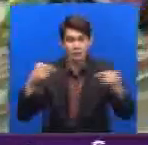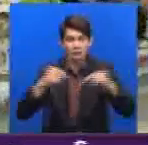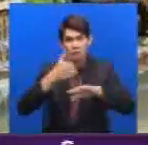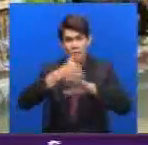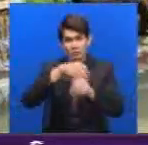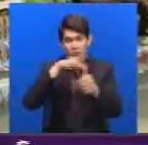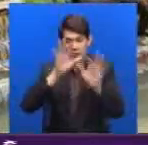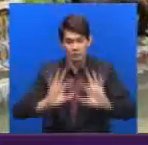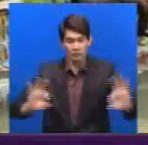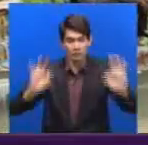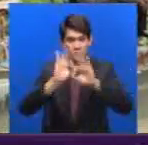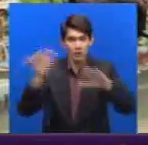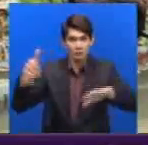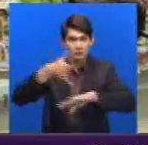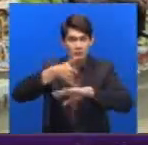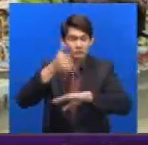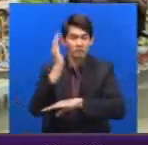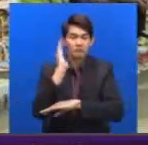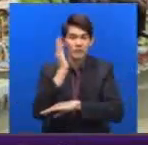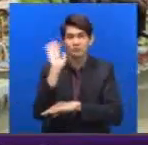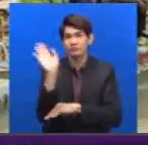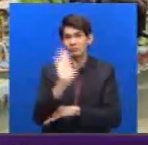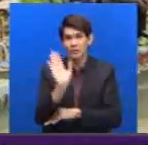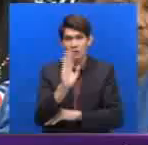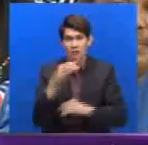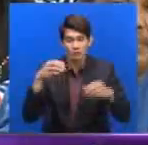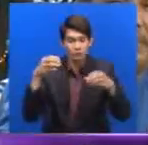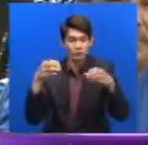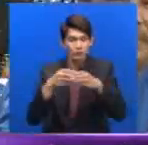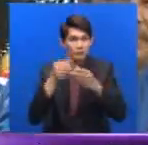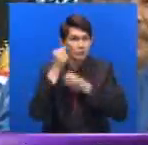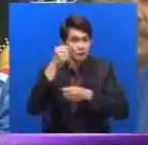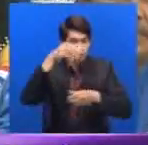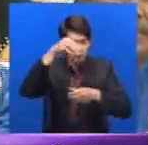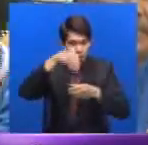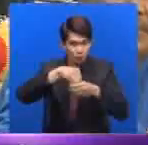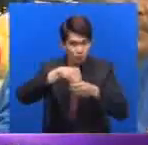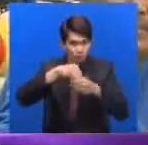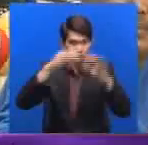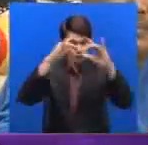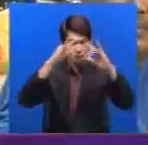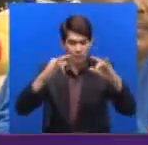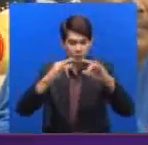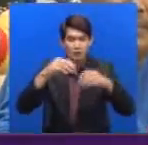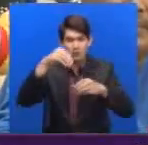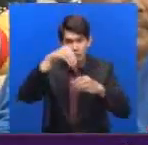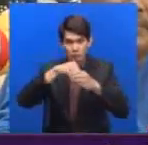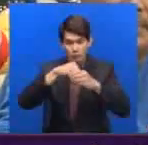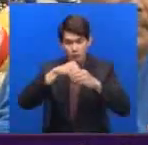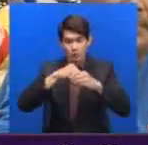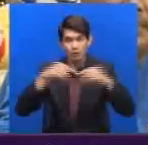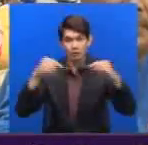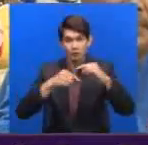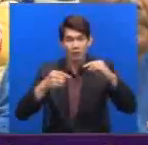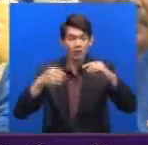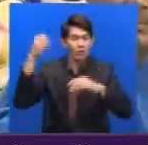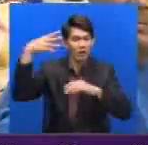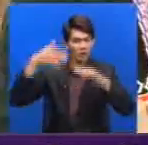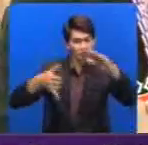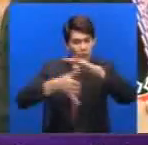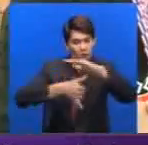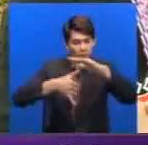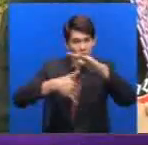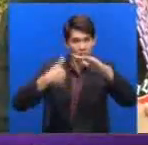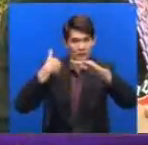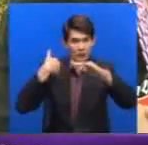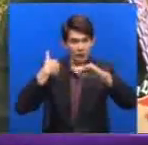ขึ้นปราศรัยบนเวทีโดยกลุ่มมลชนก็ได้ปักหลักชุมนุมภายในบริเวณเต็นท์ที่จัดไว้สำหรับหลบร้อนสำหรับ